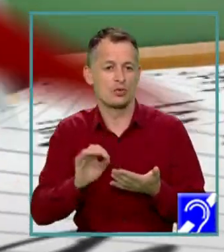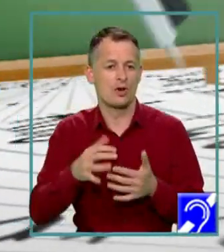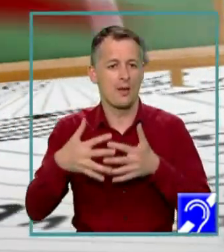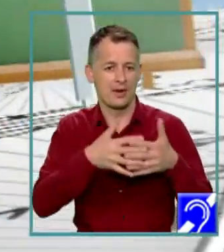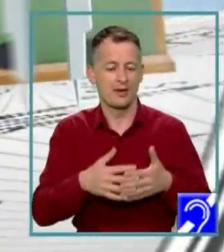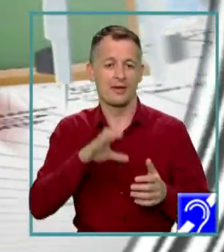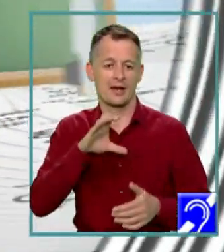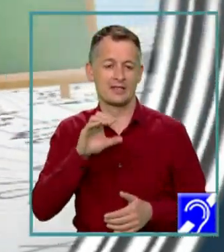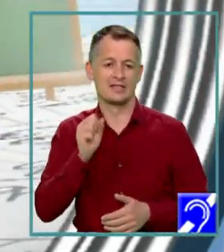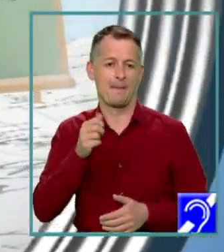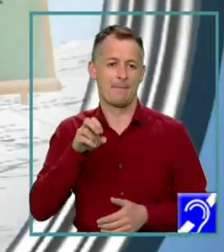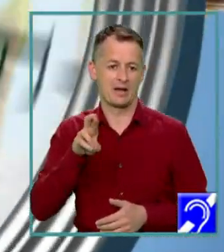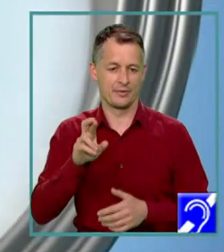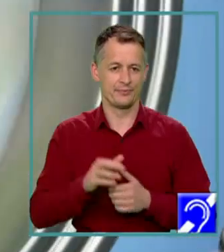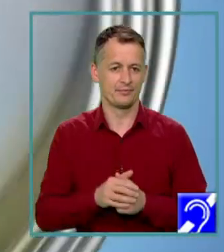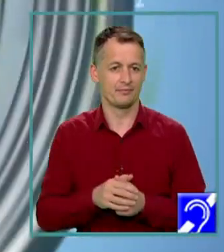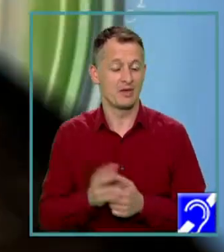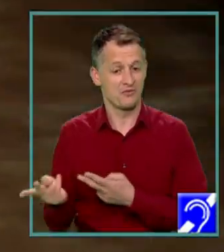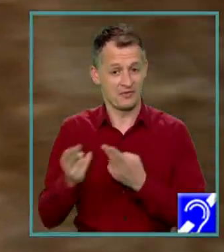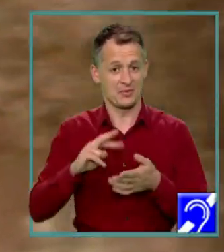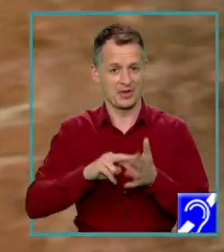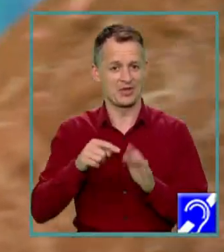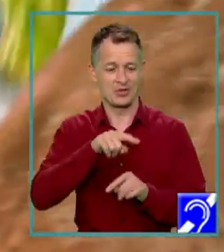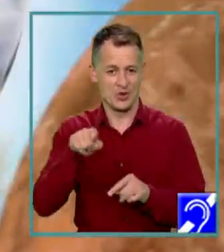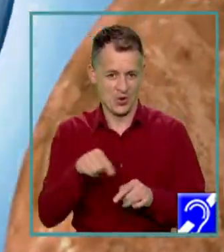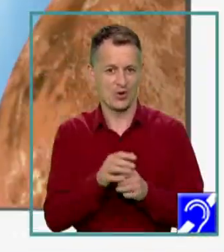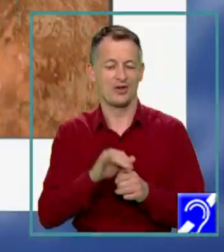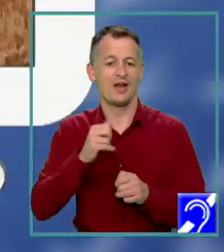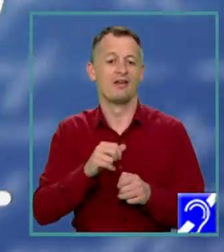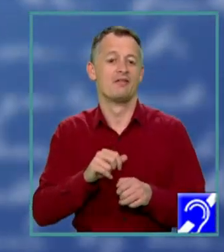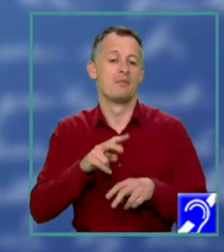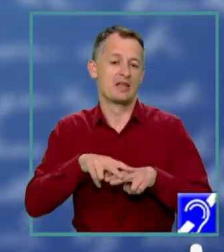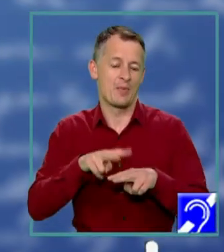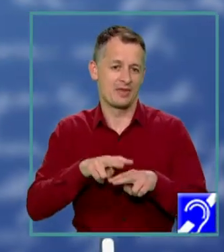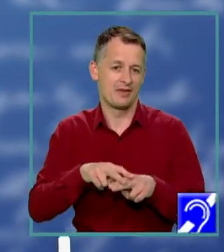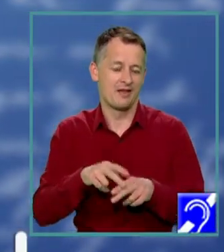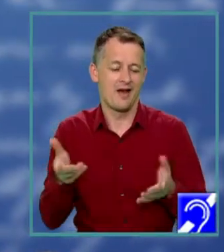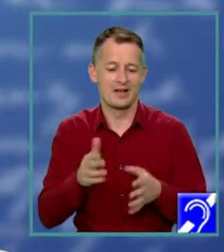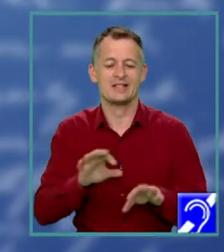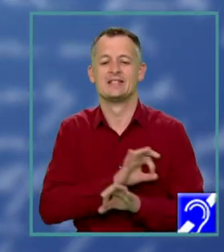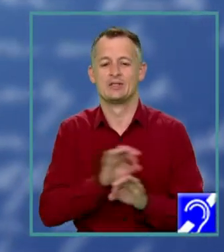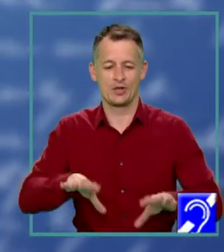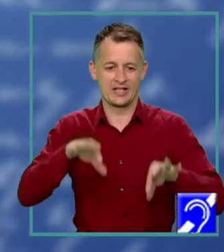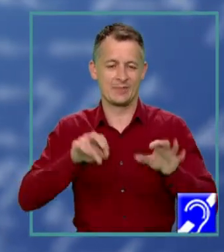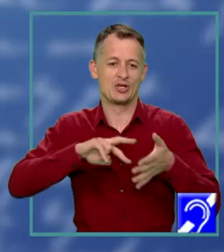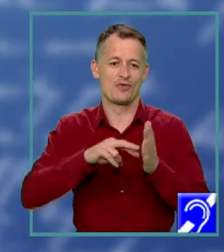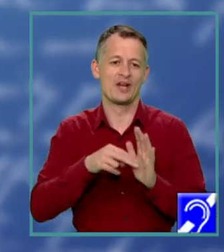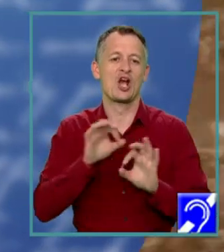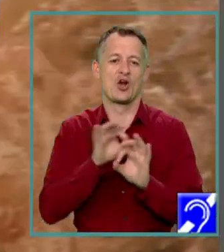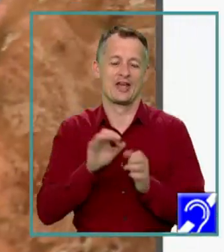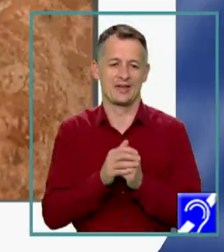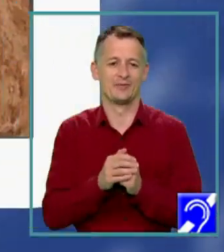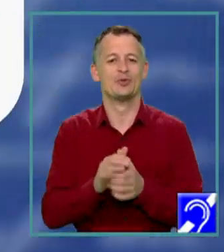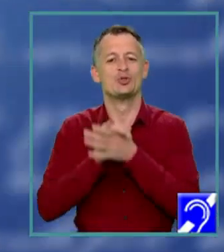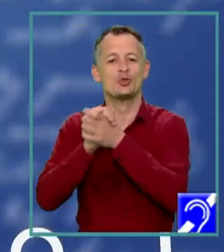sandburg vă invit să ne pregătim și noi cu câteva exerciții la matematică la care sigur vom găsi rezolvările corecte succes